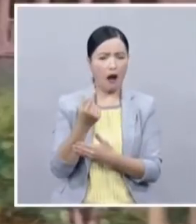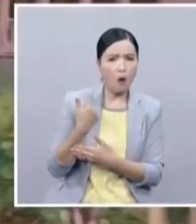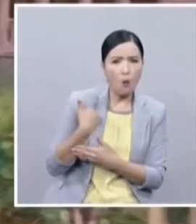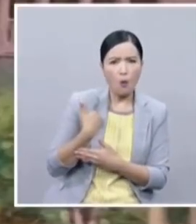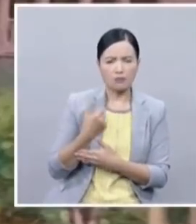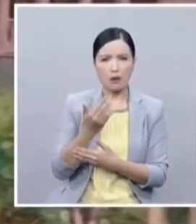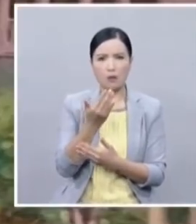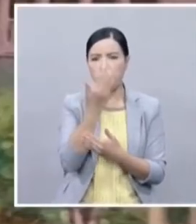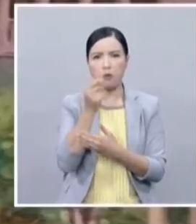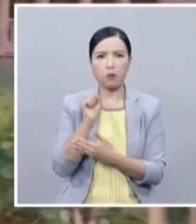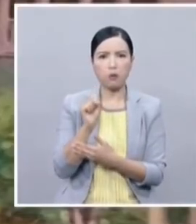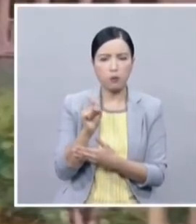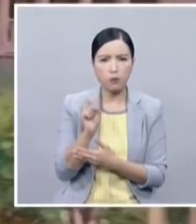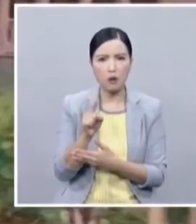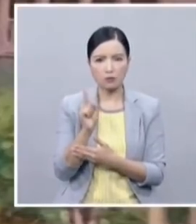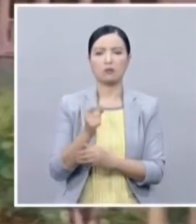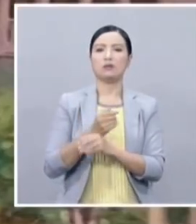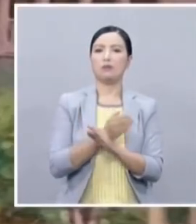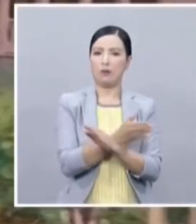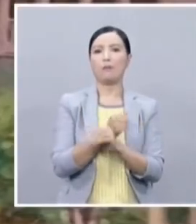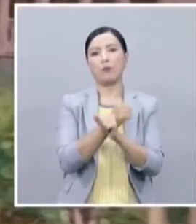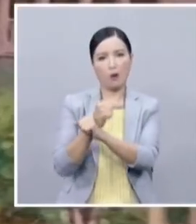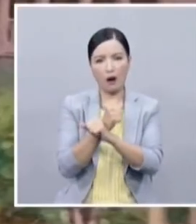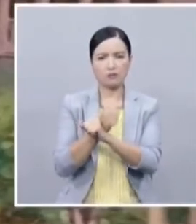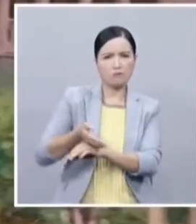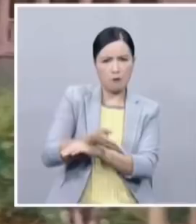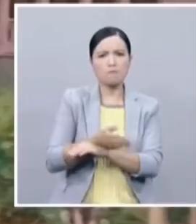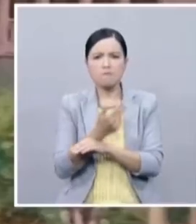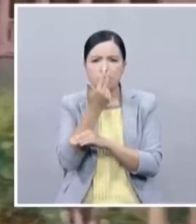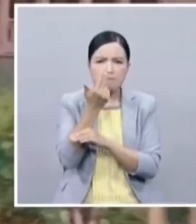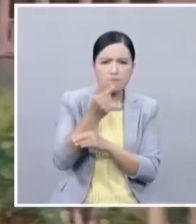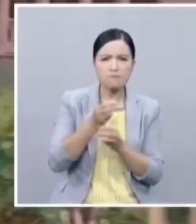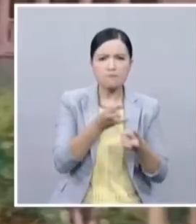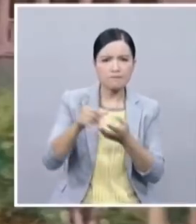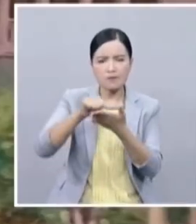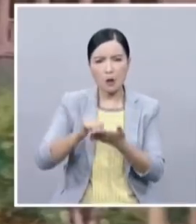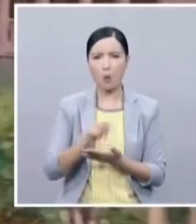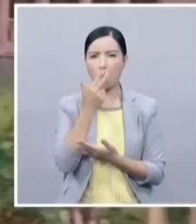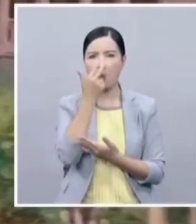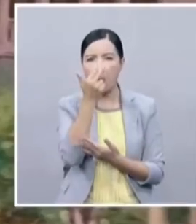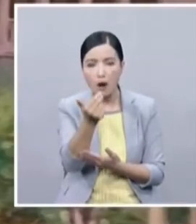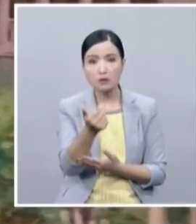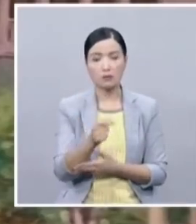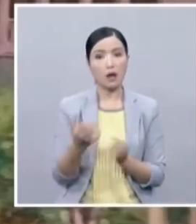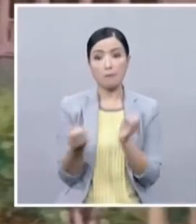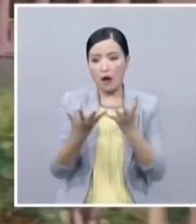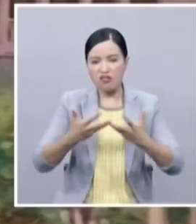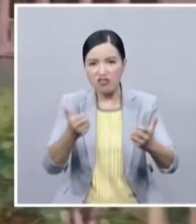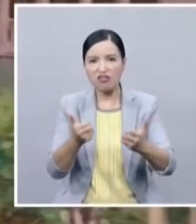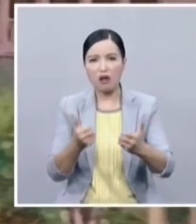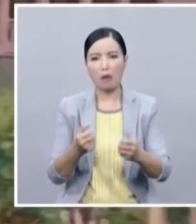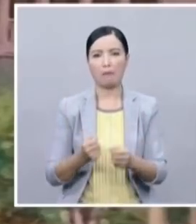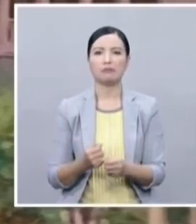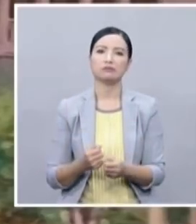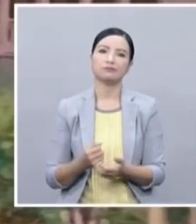จจะเกิดเหตุที่ไม่คาดคิดที่เราต้องป้องกันเตรียมการแก้ไขอย่างไม่ประมาทไม่ให้มันเกิดเสียหายแล้วค่อยไปล้อมคอก